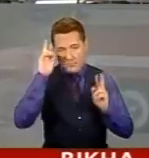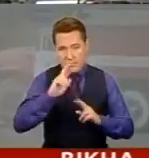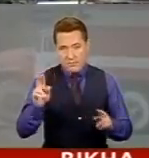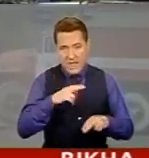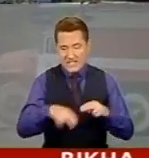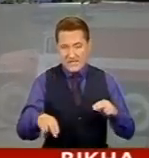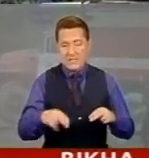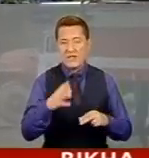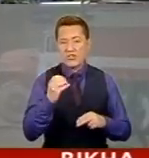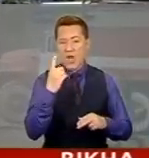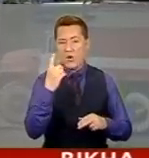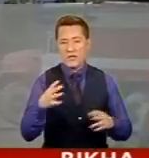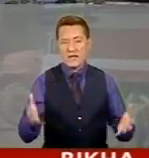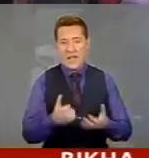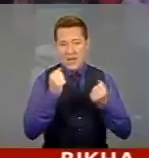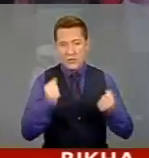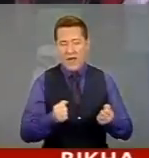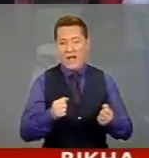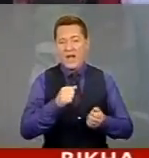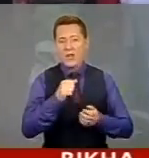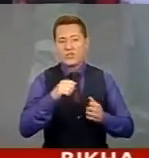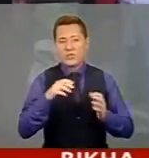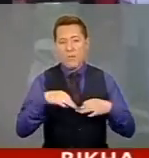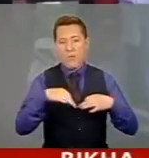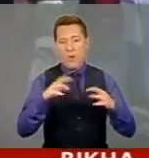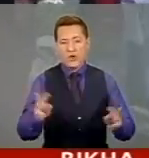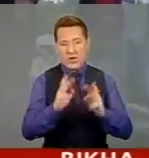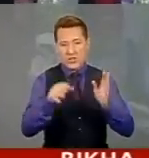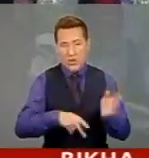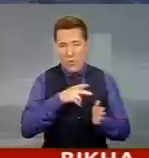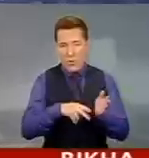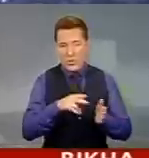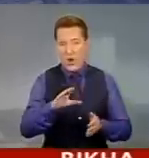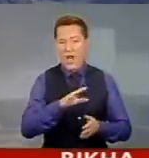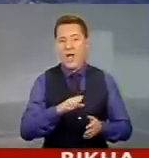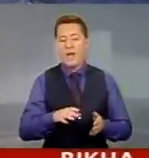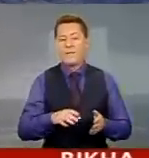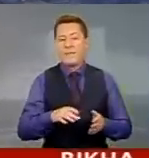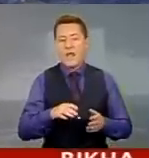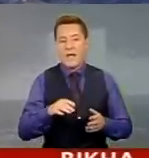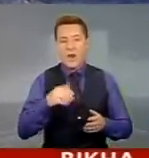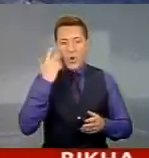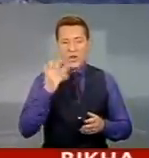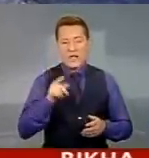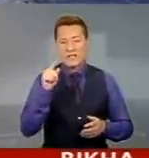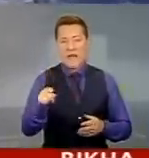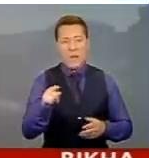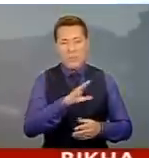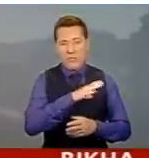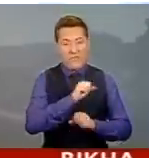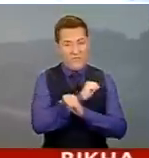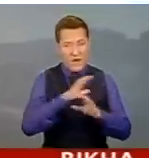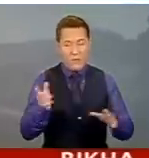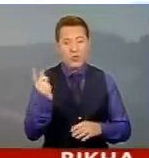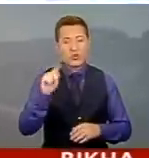один рятувальник з пожежного потяга. Поїзд сьогодні був в епіцентрі вогню, якраз тоді, коли там пролунав вибух. З